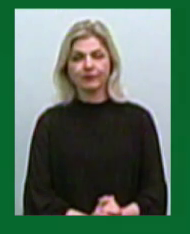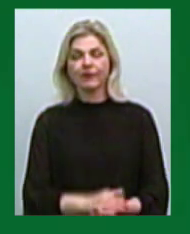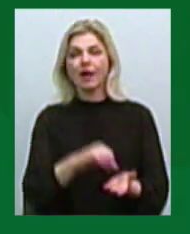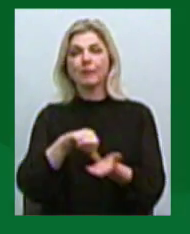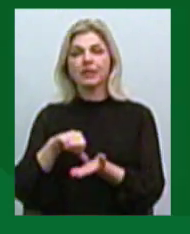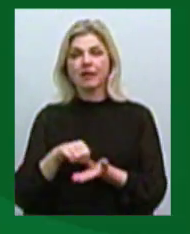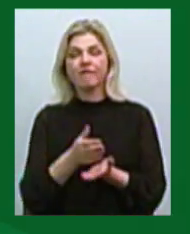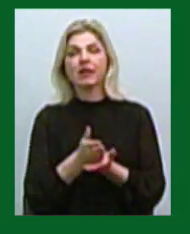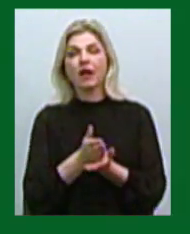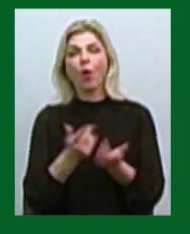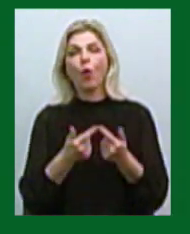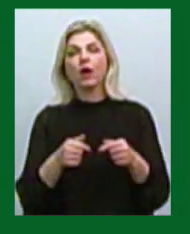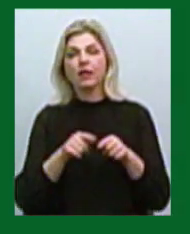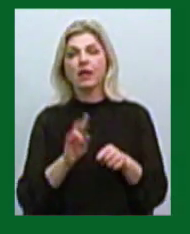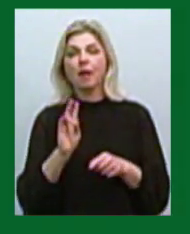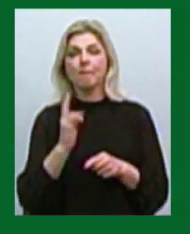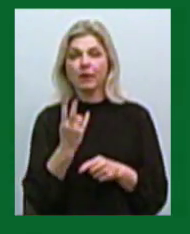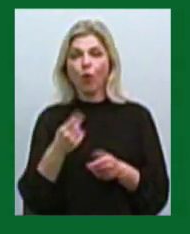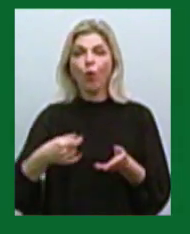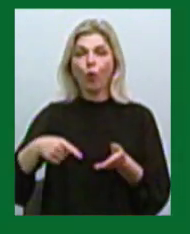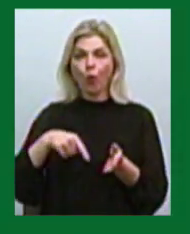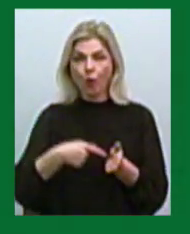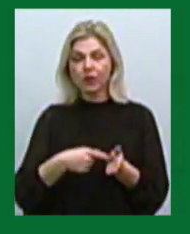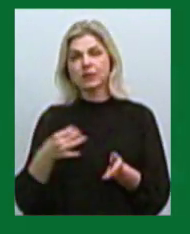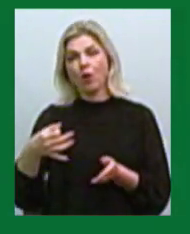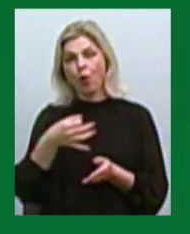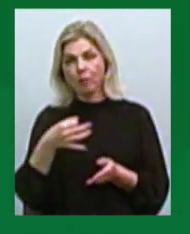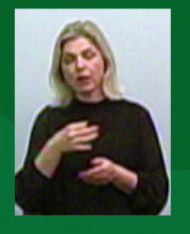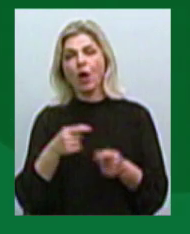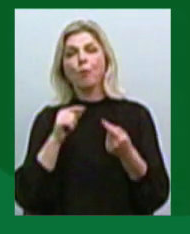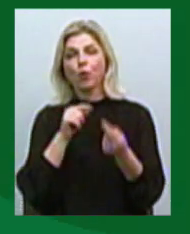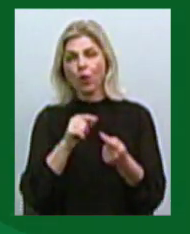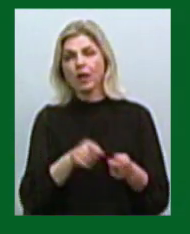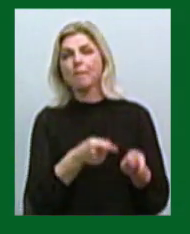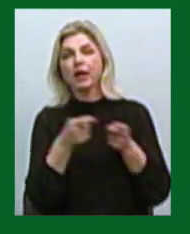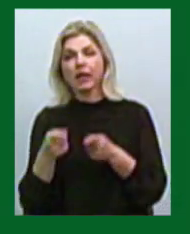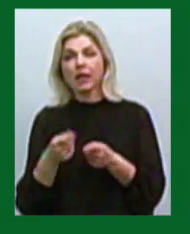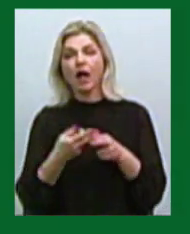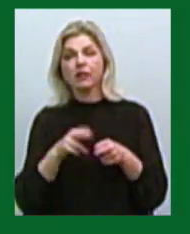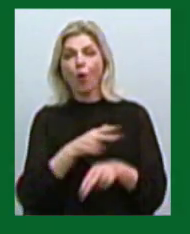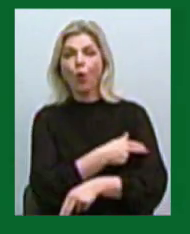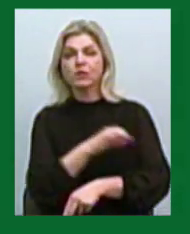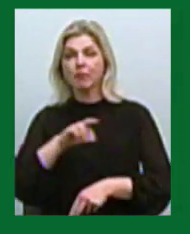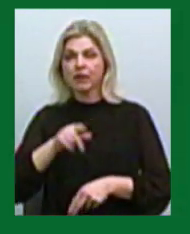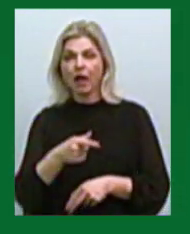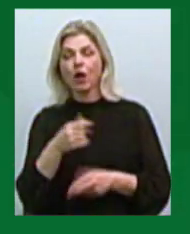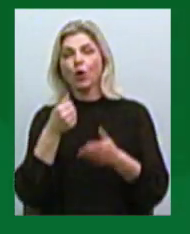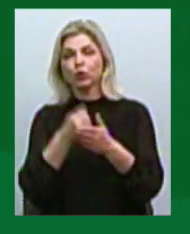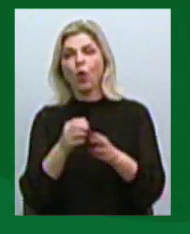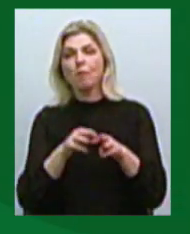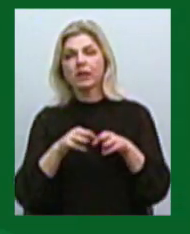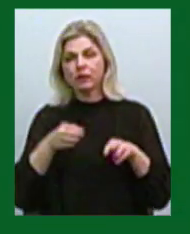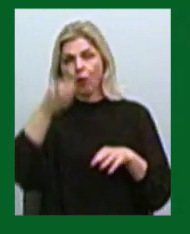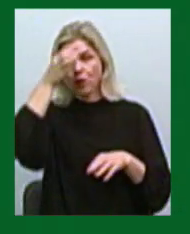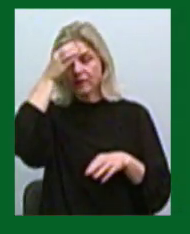Представники ветеранських організацій міста та області проти передачі обласного госпіталю ветеранів війни до державної власності на Міністерство освіти і науки в